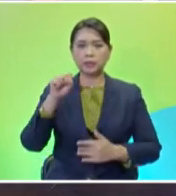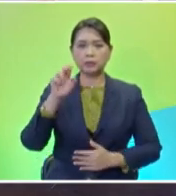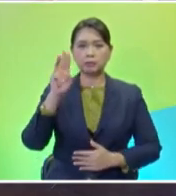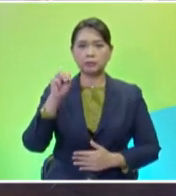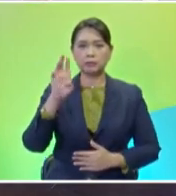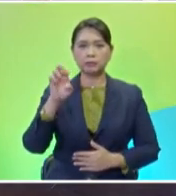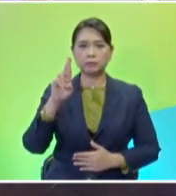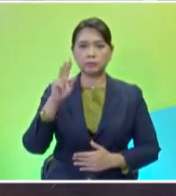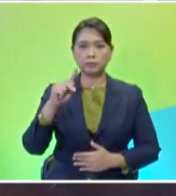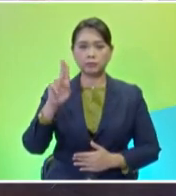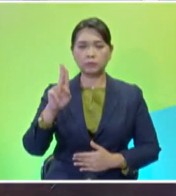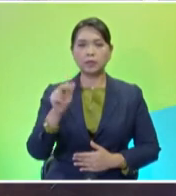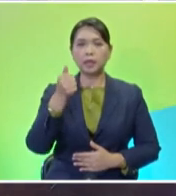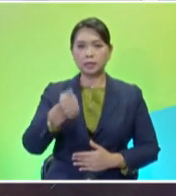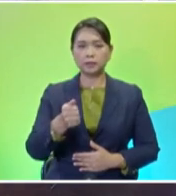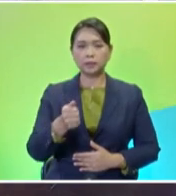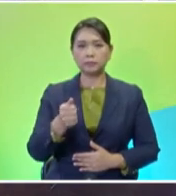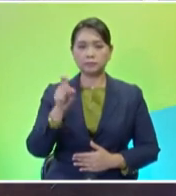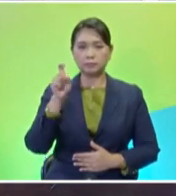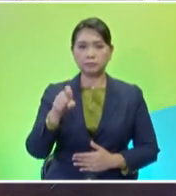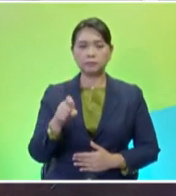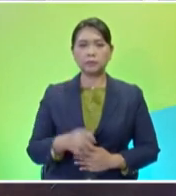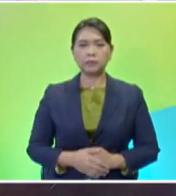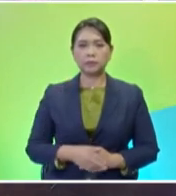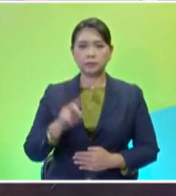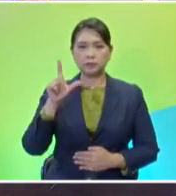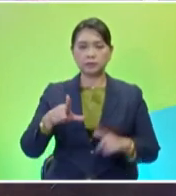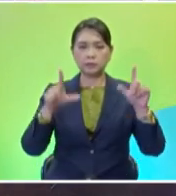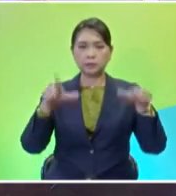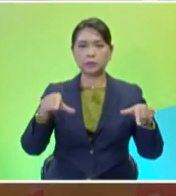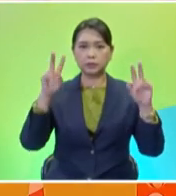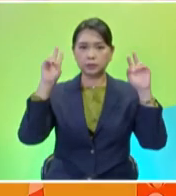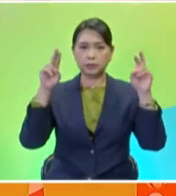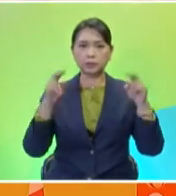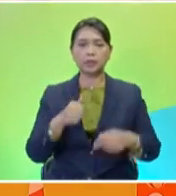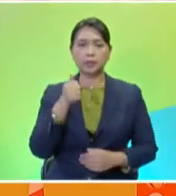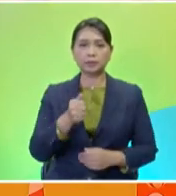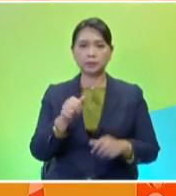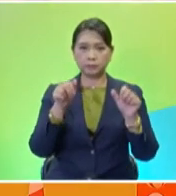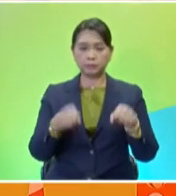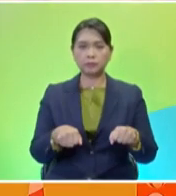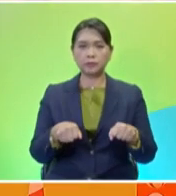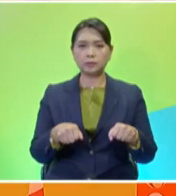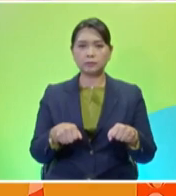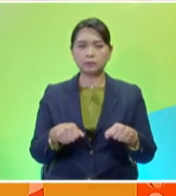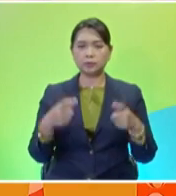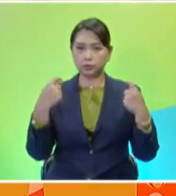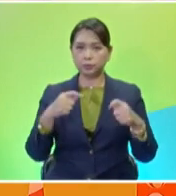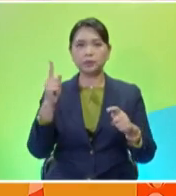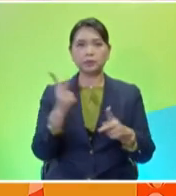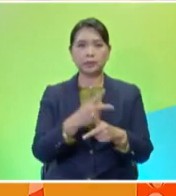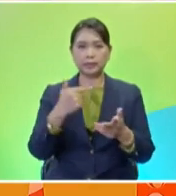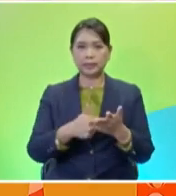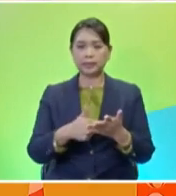di situ anda hanya perlu meletakkan tajo bahu membahu mereka Prabowo Anda boleh coba sekali lagi latih